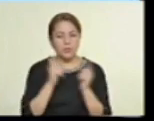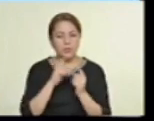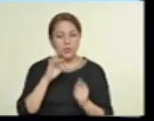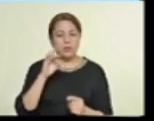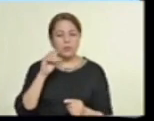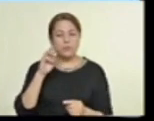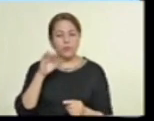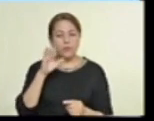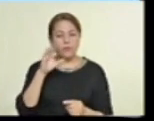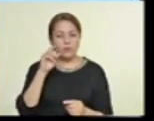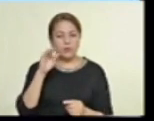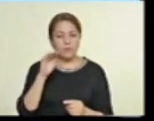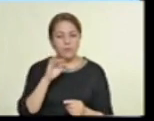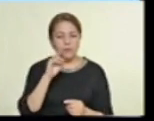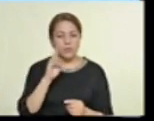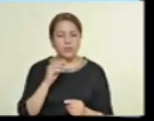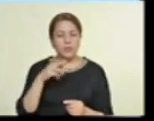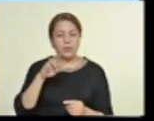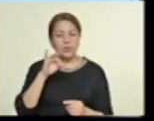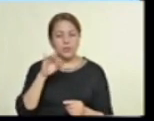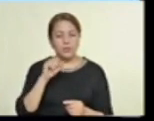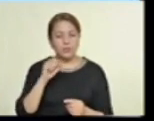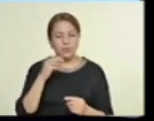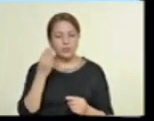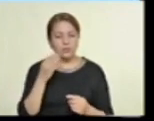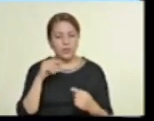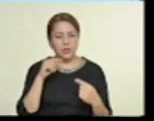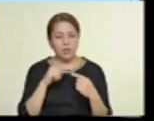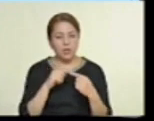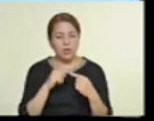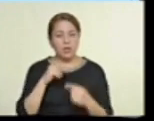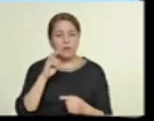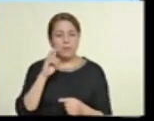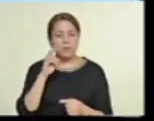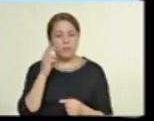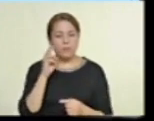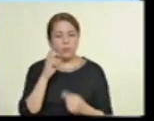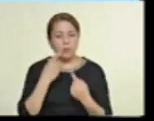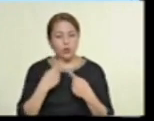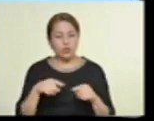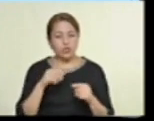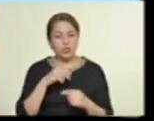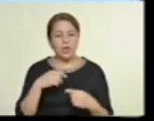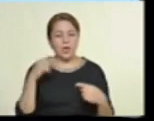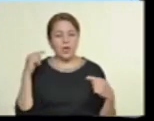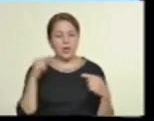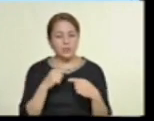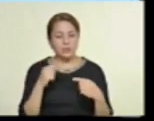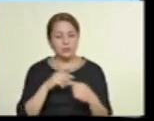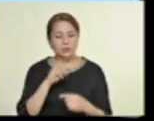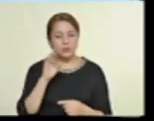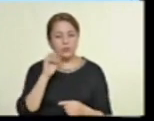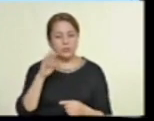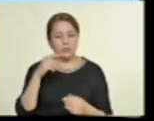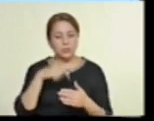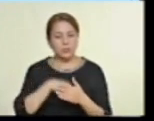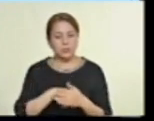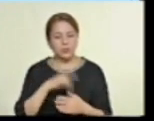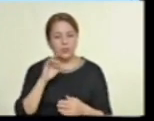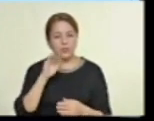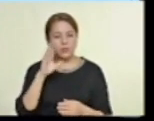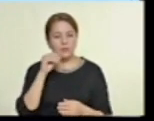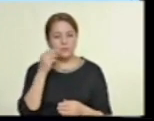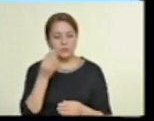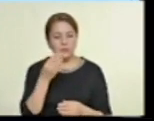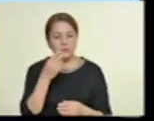yarasha, boshqa, qarshi kabi ko'makchilar kiradi. Ravish so'z turkumidan hosil bo'lgan ko'makchilarga